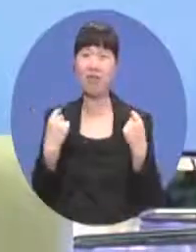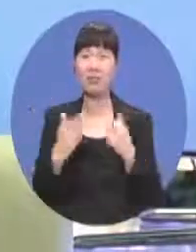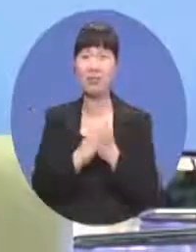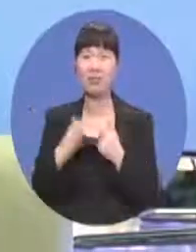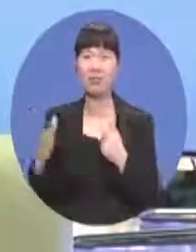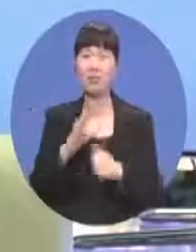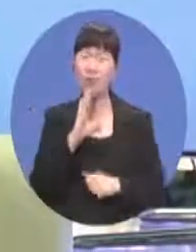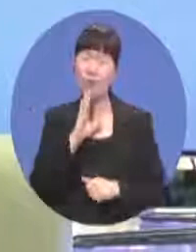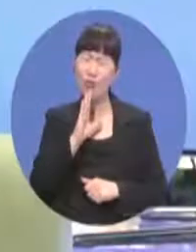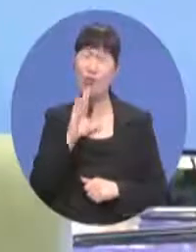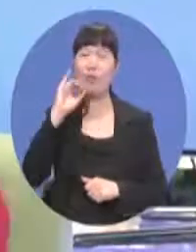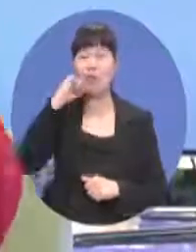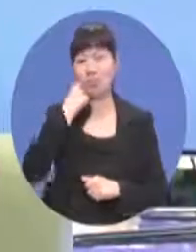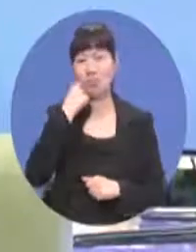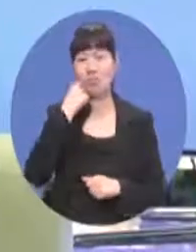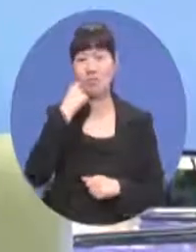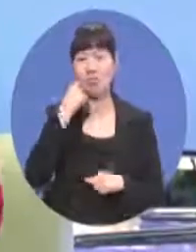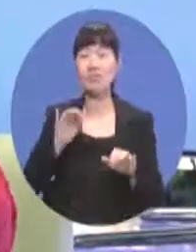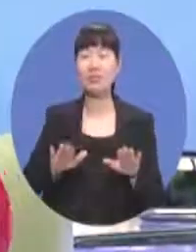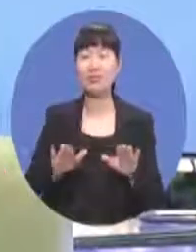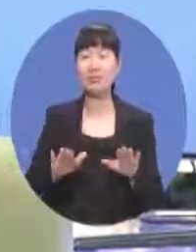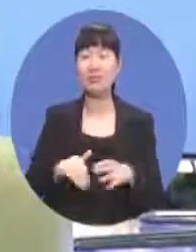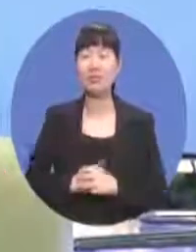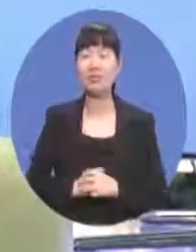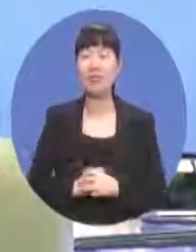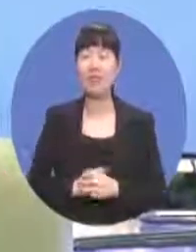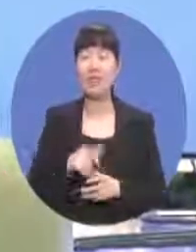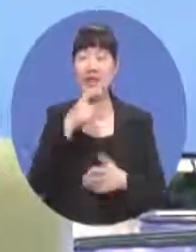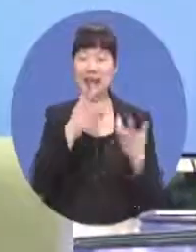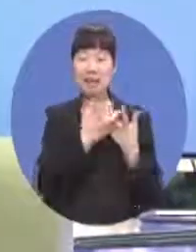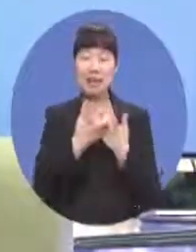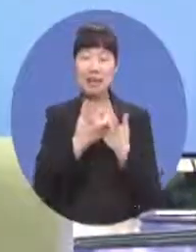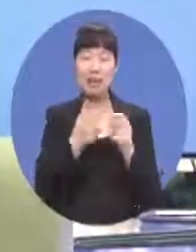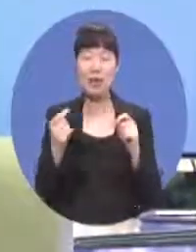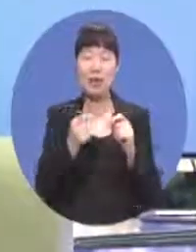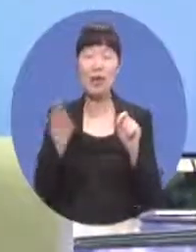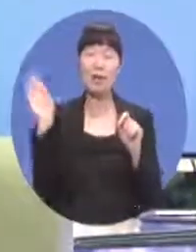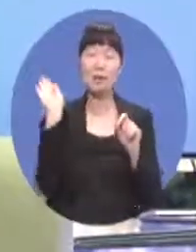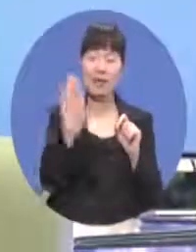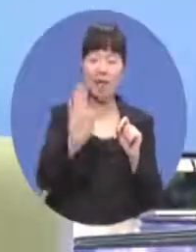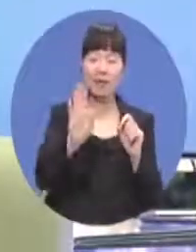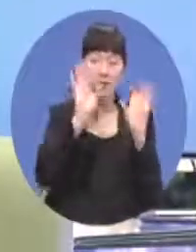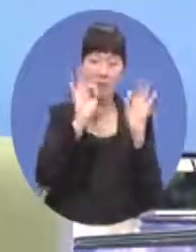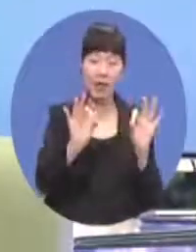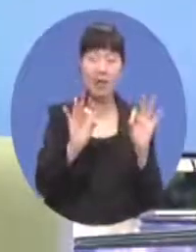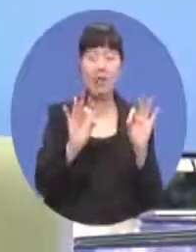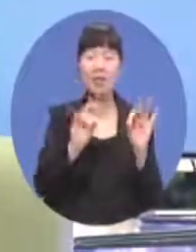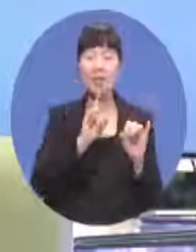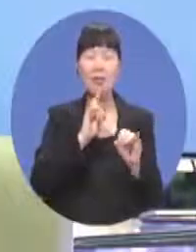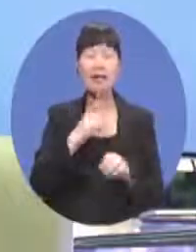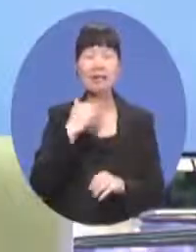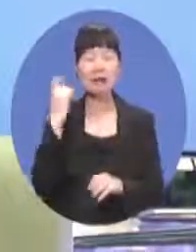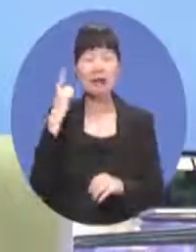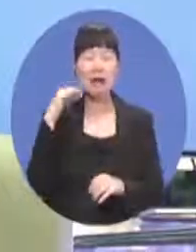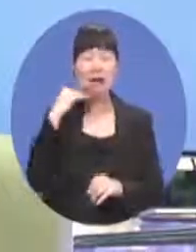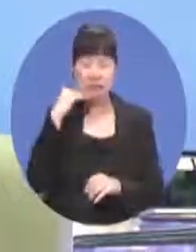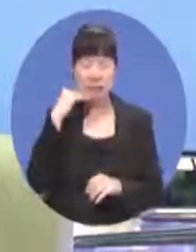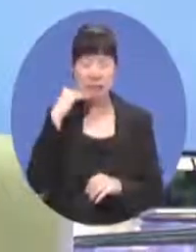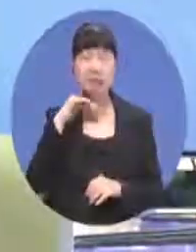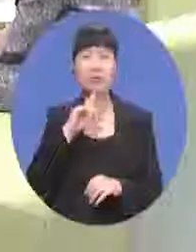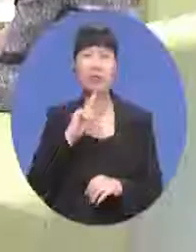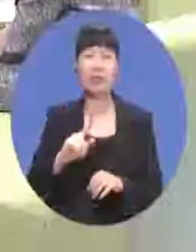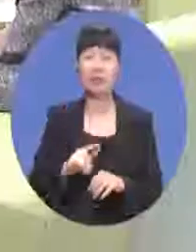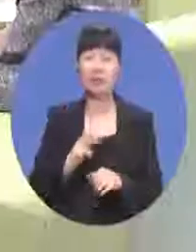되게 어려운 거예요. 굉장히 어려운 겁니다. 우리가 지금 이거 냉장고 옆에 붙여놓으셔야 돼요. 그러니까. 들어준다 얘기를. 네네. 자, 그럼